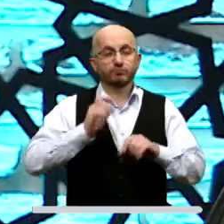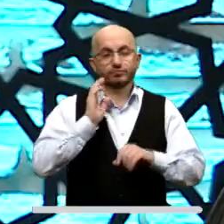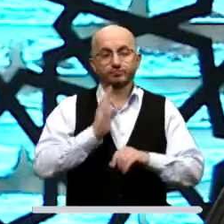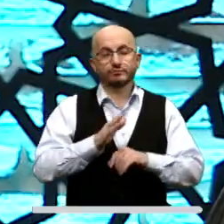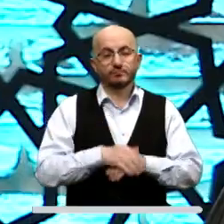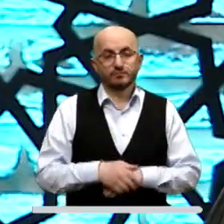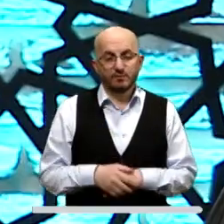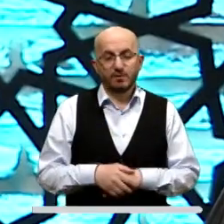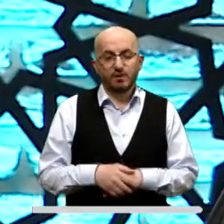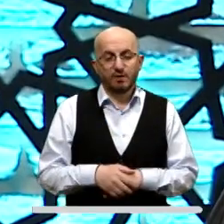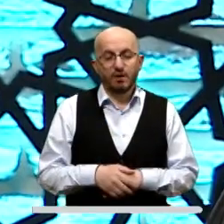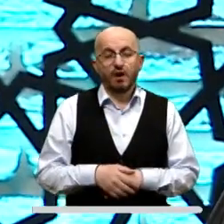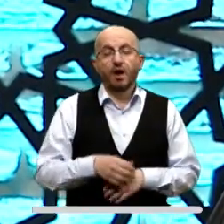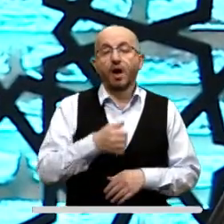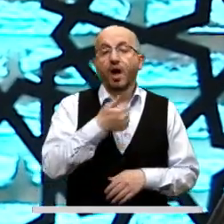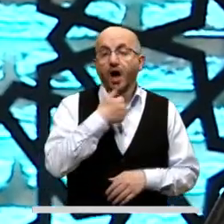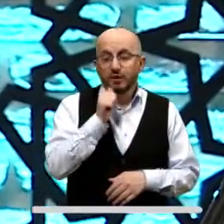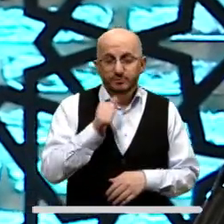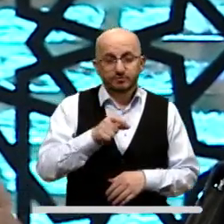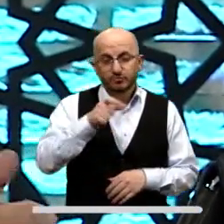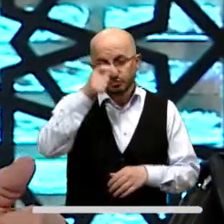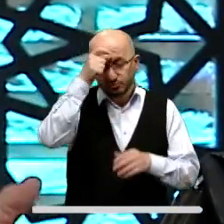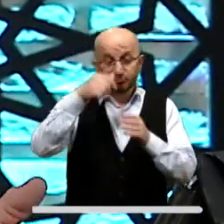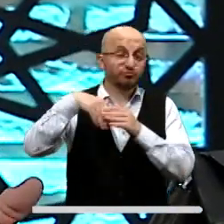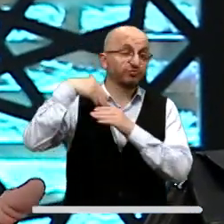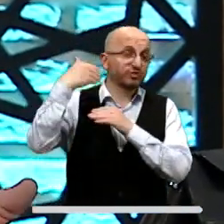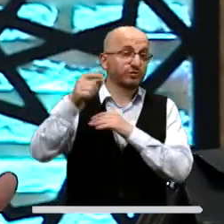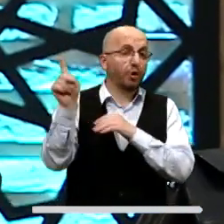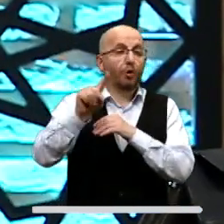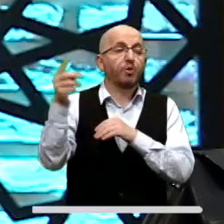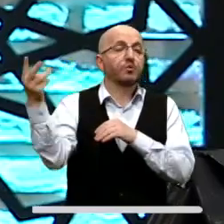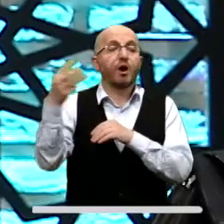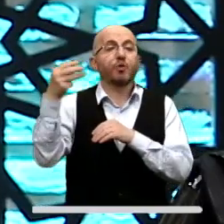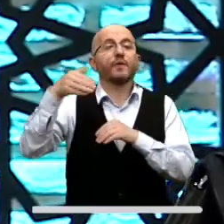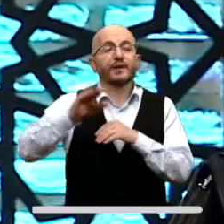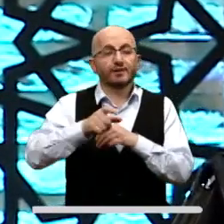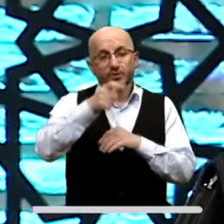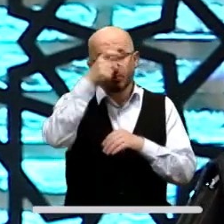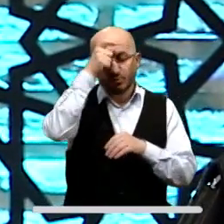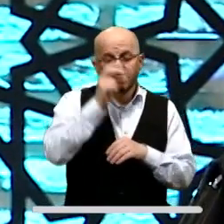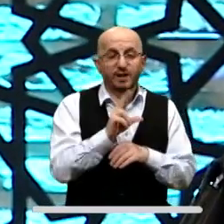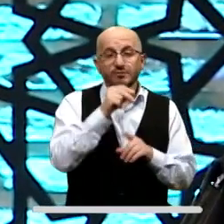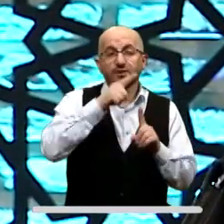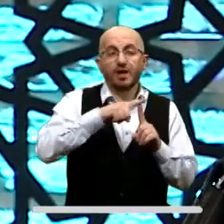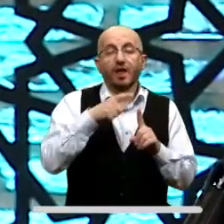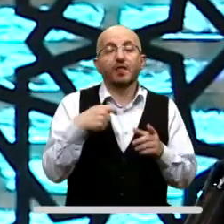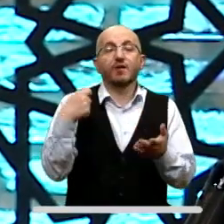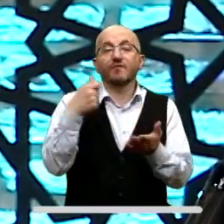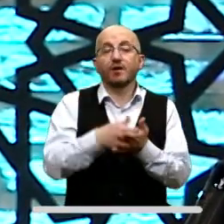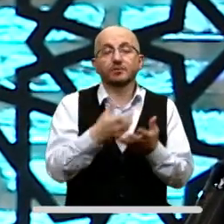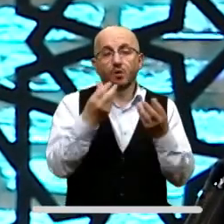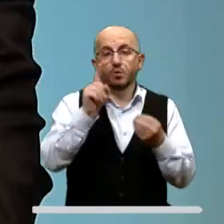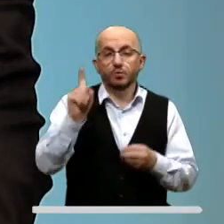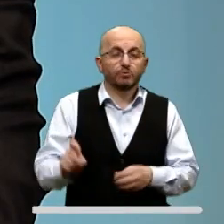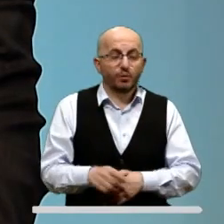Hasan Bey diyor ki abim yurtdışında ikamet ediyor filtresi 10 avro üzerinden değil de Türkiye'deki gibi 70 lira üzerinden